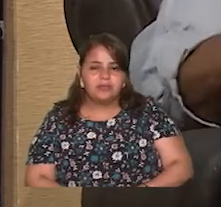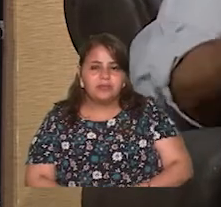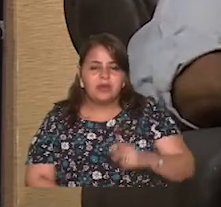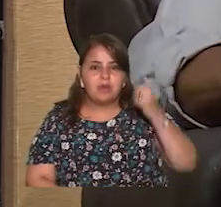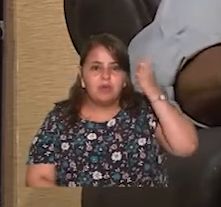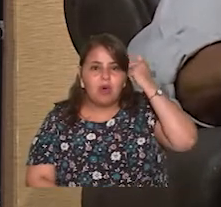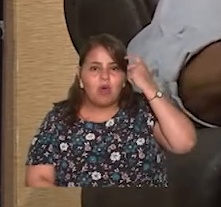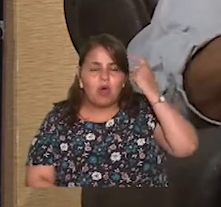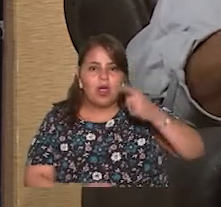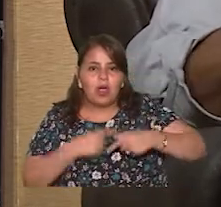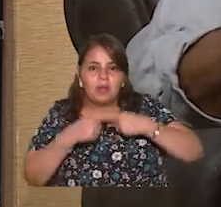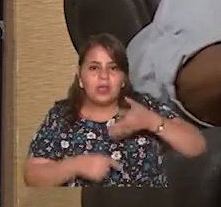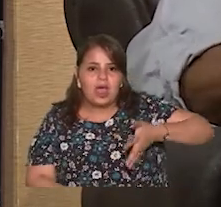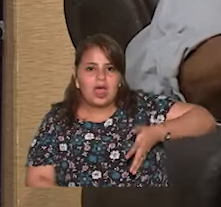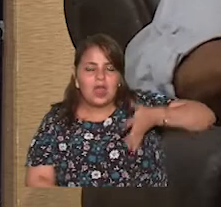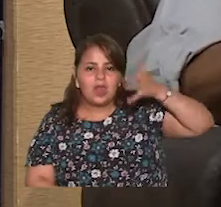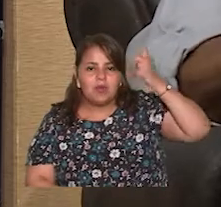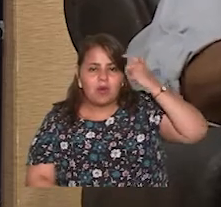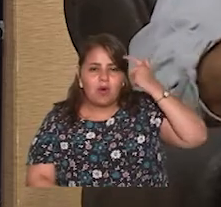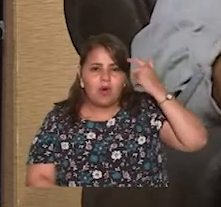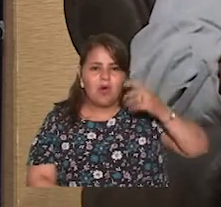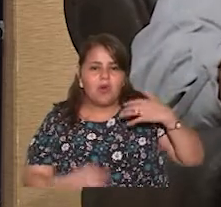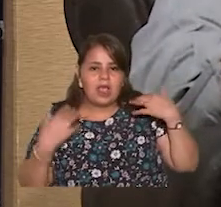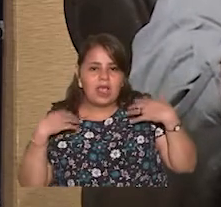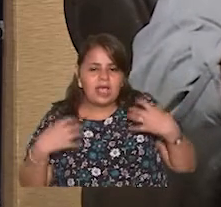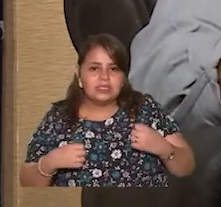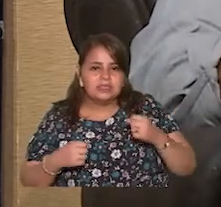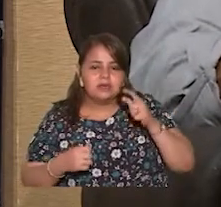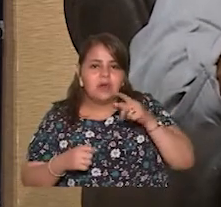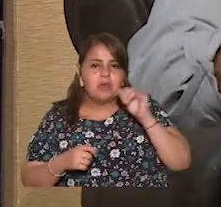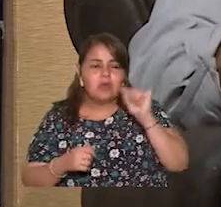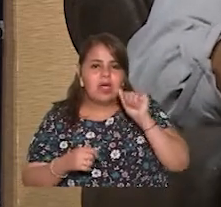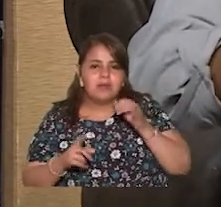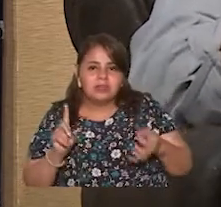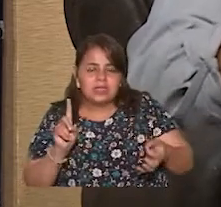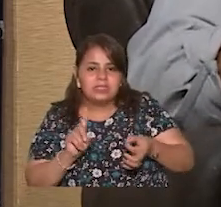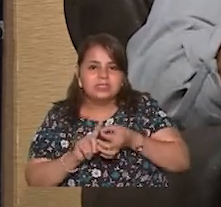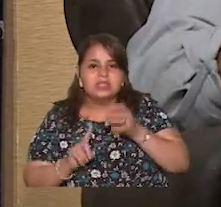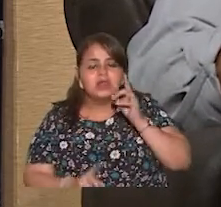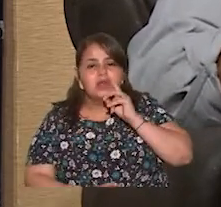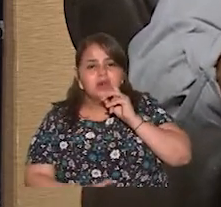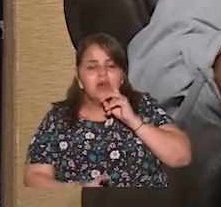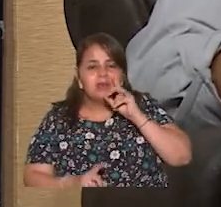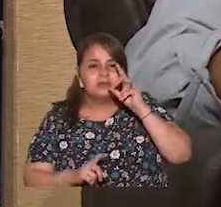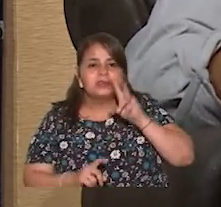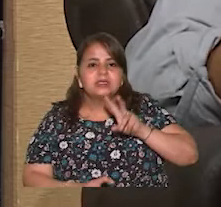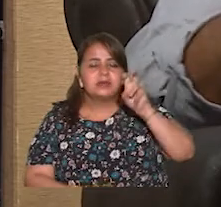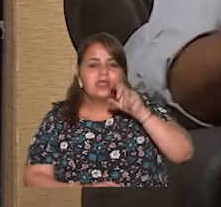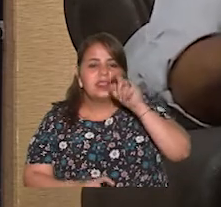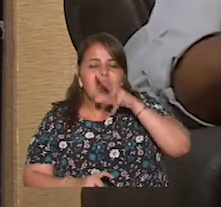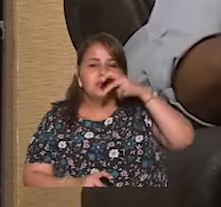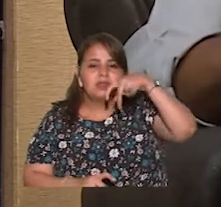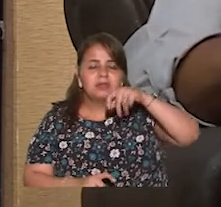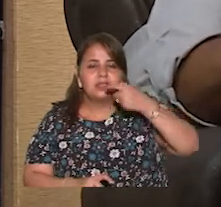المخ اللي بينمو في الوقت ده، النمو العقلي والبدني والحاجات، الأم تأثيرها بيبقى حوالي 70-80%. من بعد 6-7 سنين